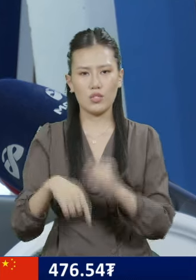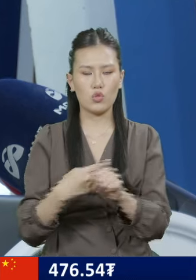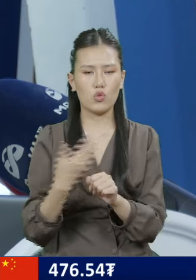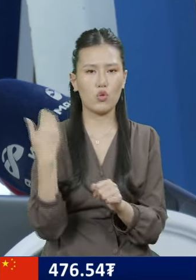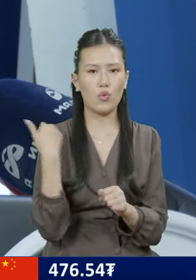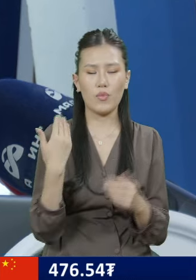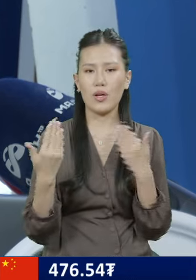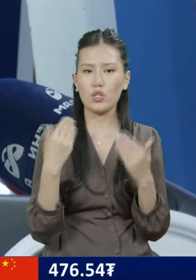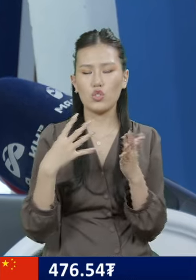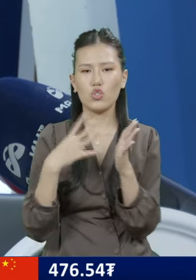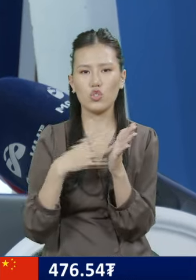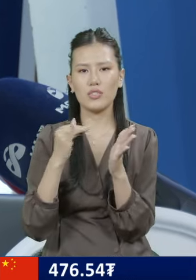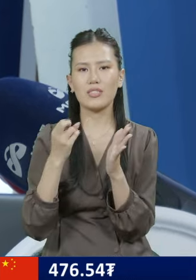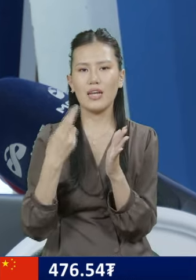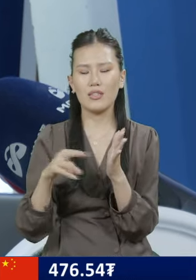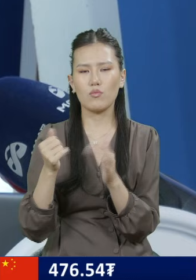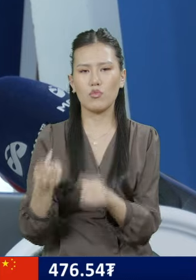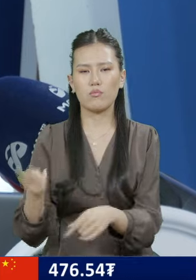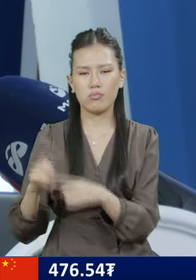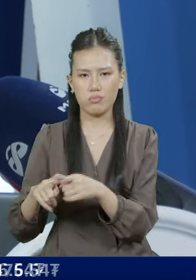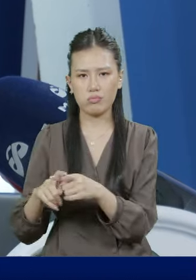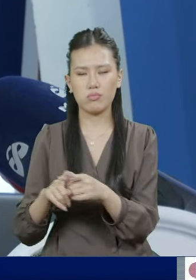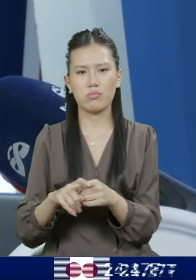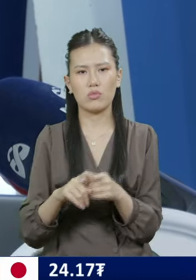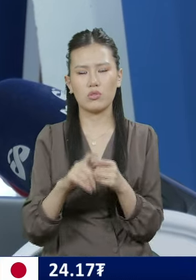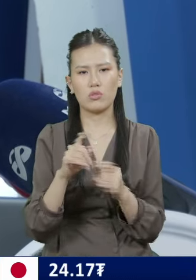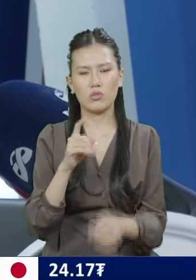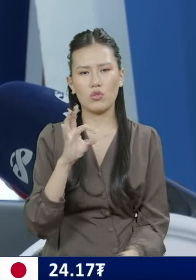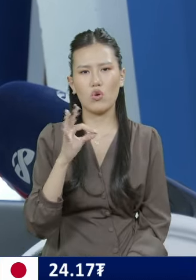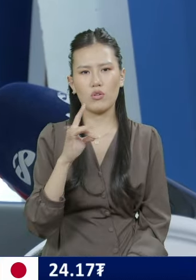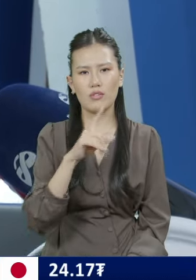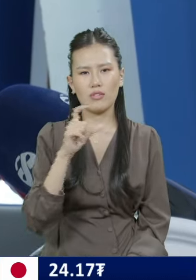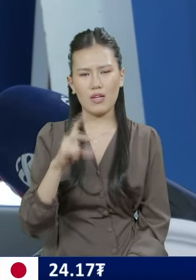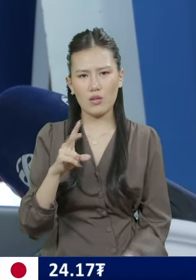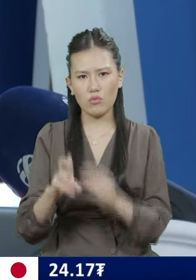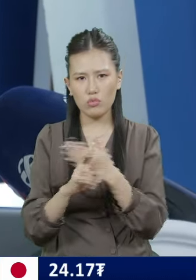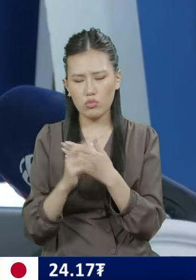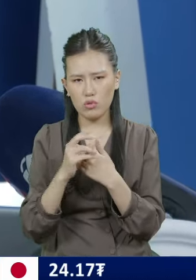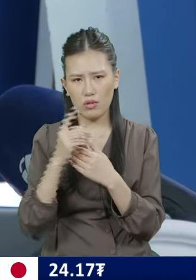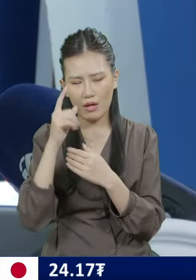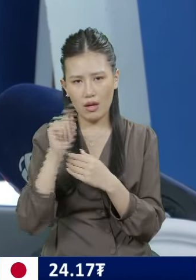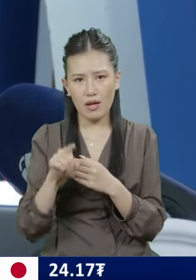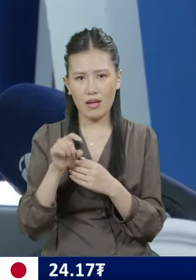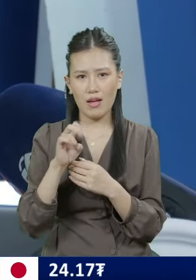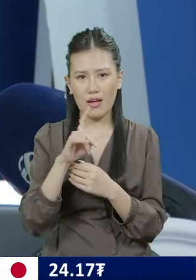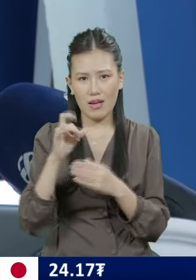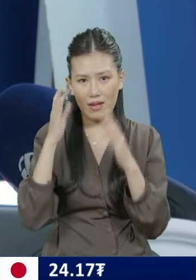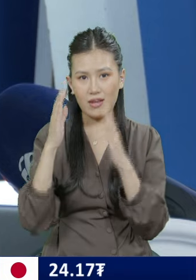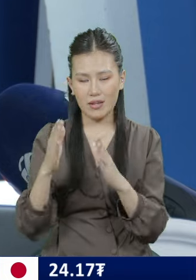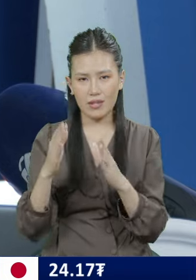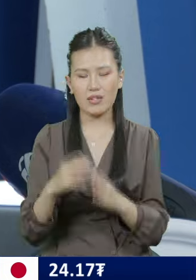бол 9 их найд төгрөгөөр өсөж, анхаарал хандуулах зээлийн үрийн үлдэгдэл нь 1.3 их найд төгрөг болж өмнөх оны мөн үеэс